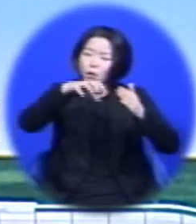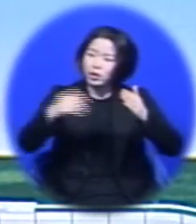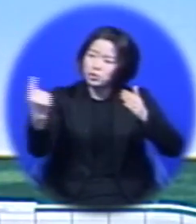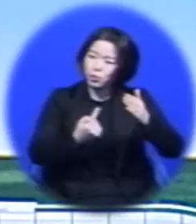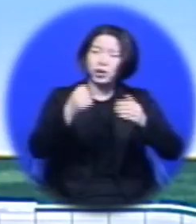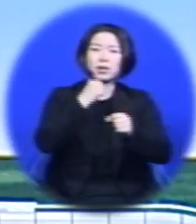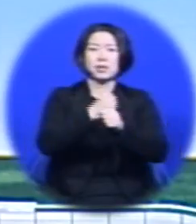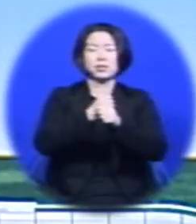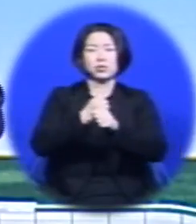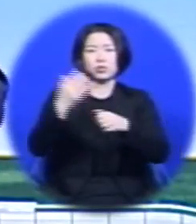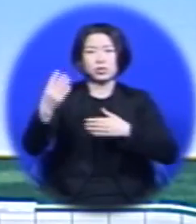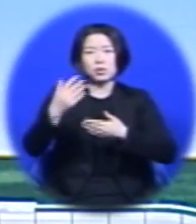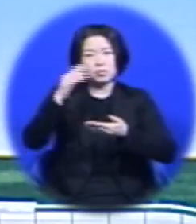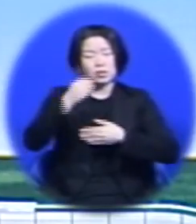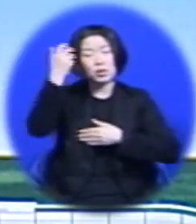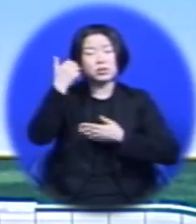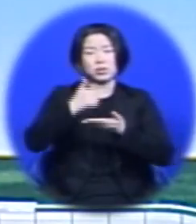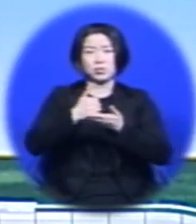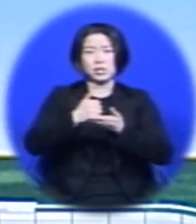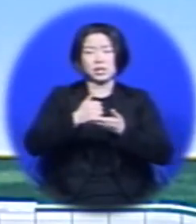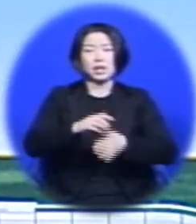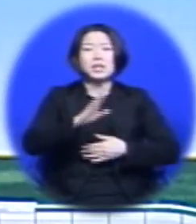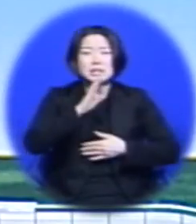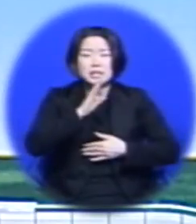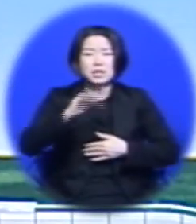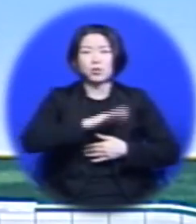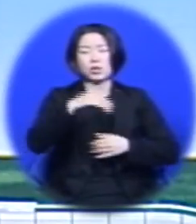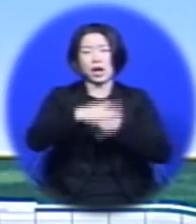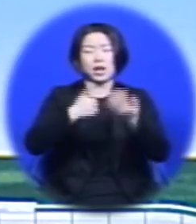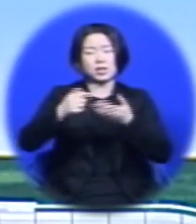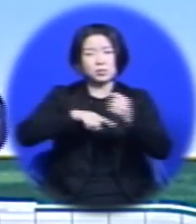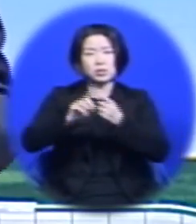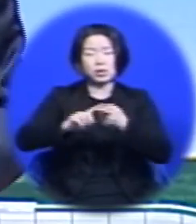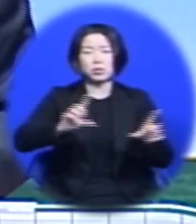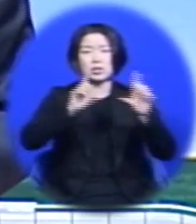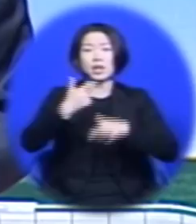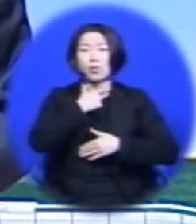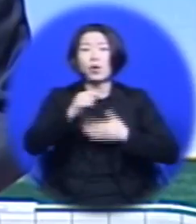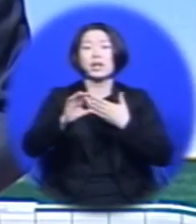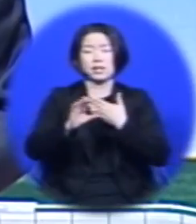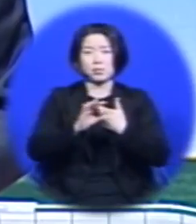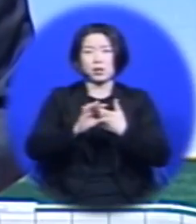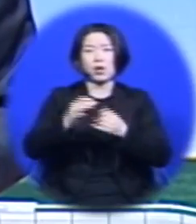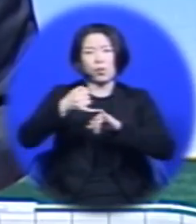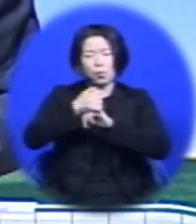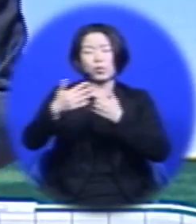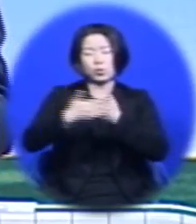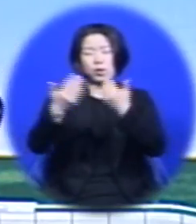하신 성령께서 우리가 진짜 하나님의 뜻대로 살기를 원한다면 반드시 우리를 도우실 입니다